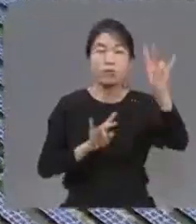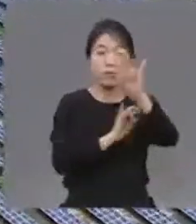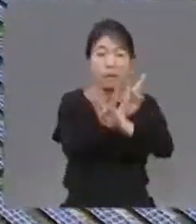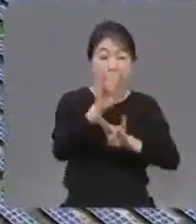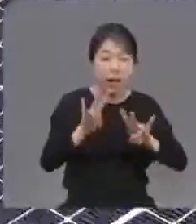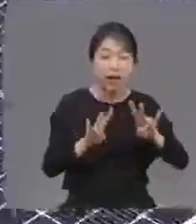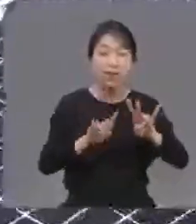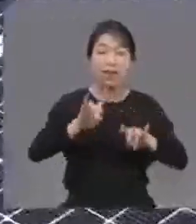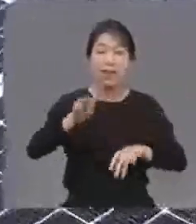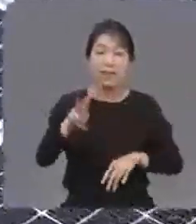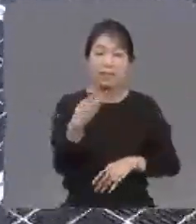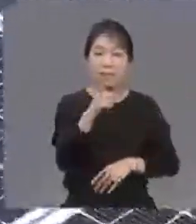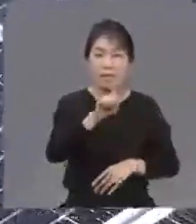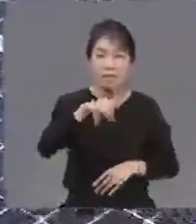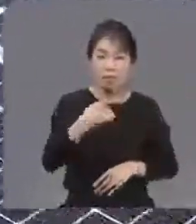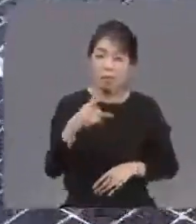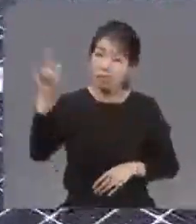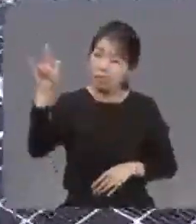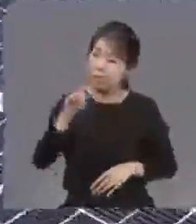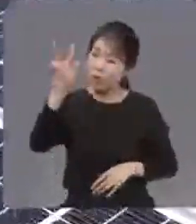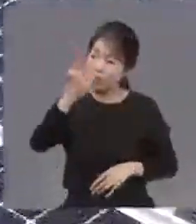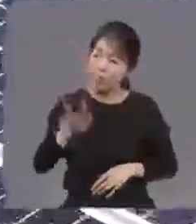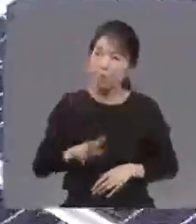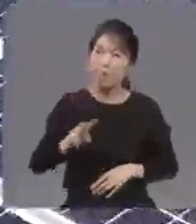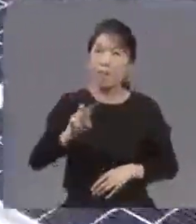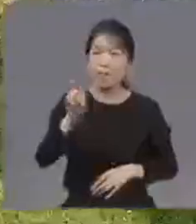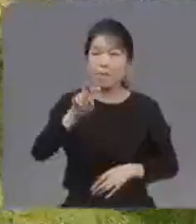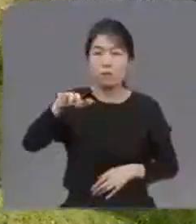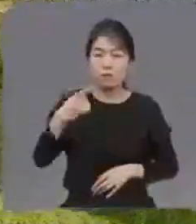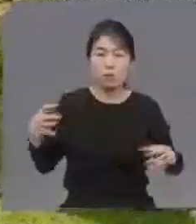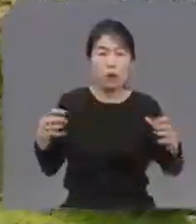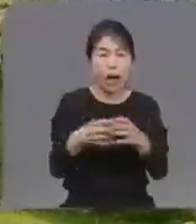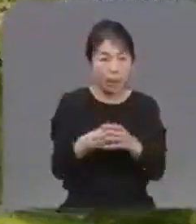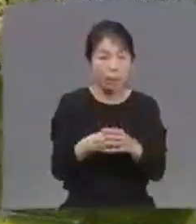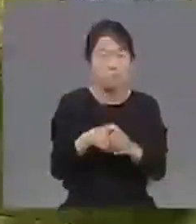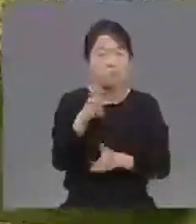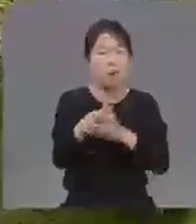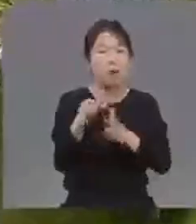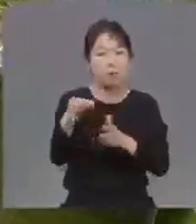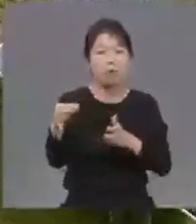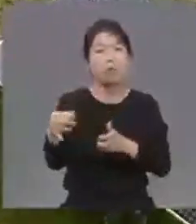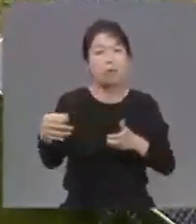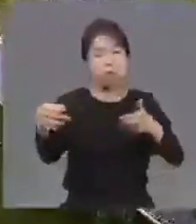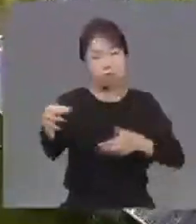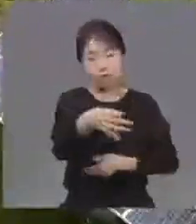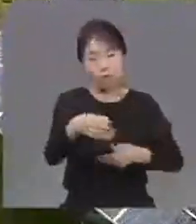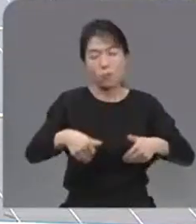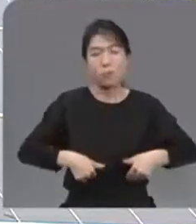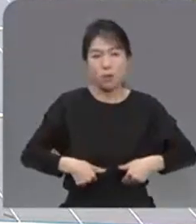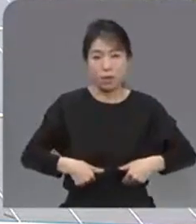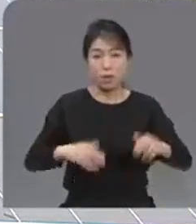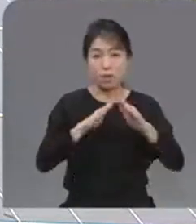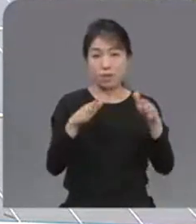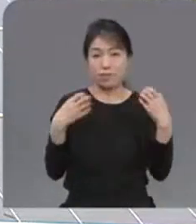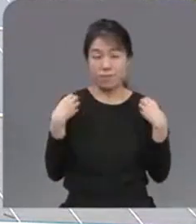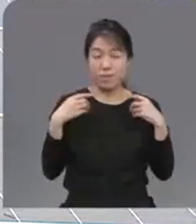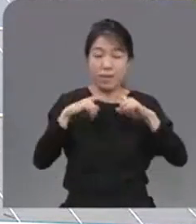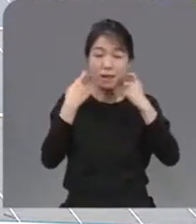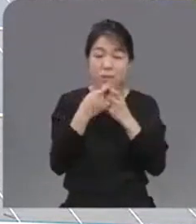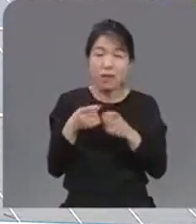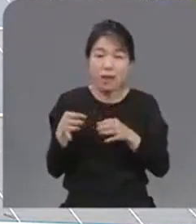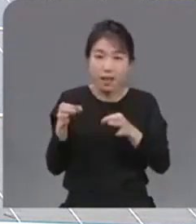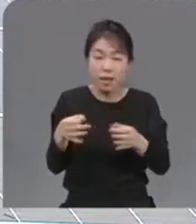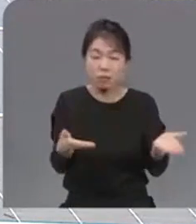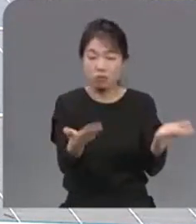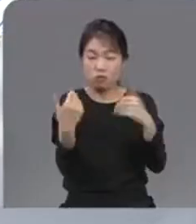해상풍력에는 210조, 태양광 발전에는 20조 원의 총 사업비가 필요할 것으로 예상됩니다. 전라남도는 민간 자본 유치와